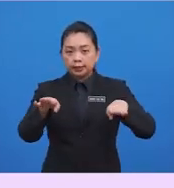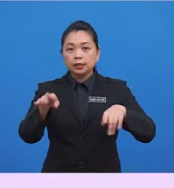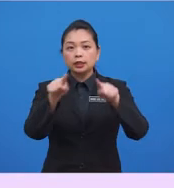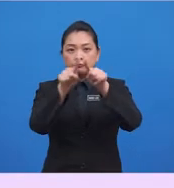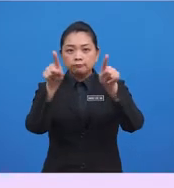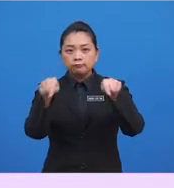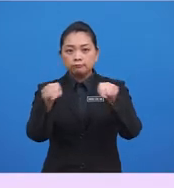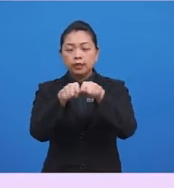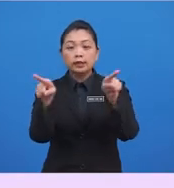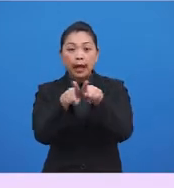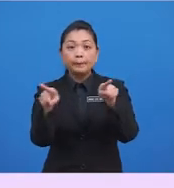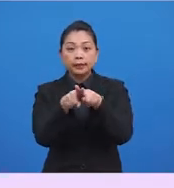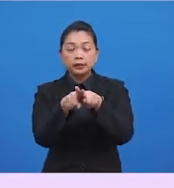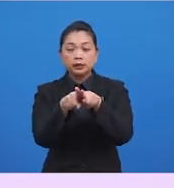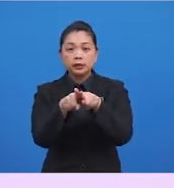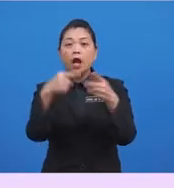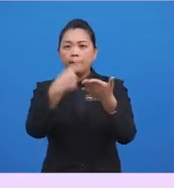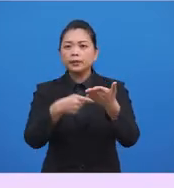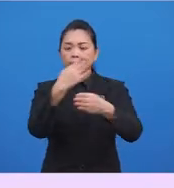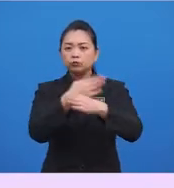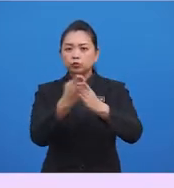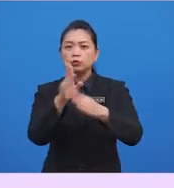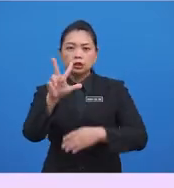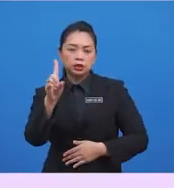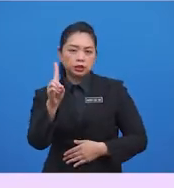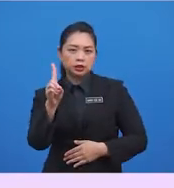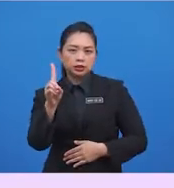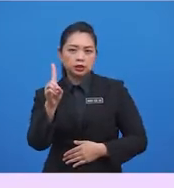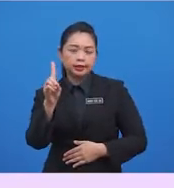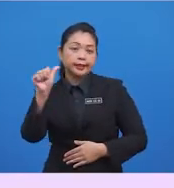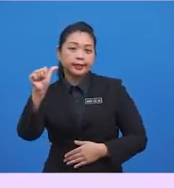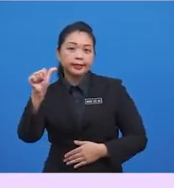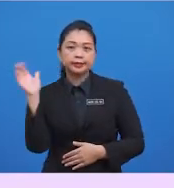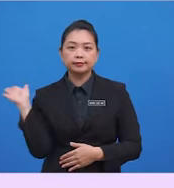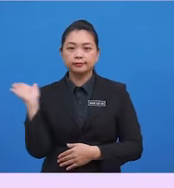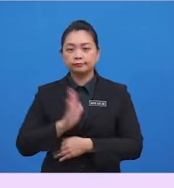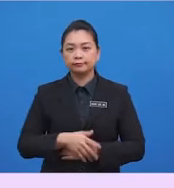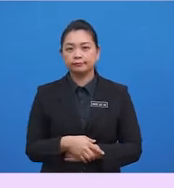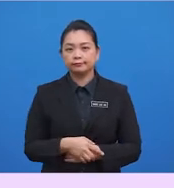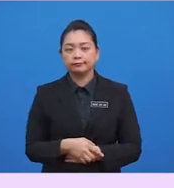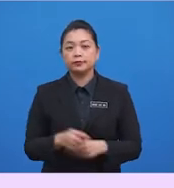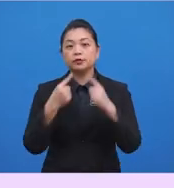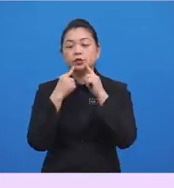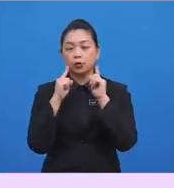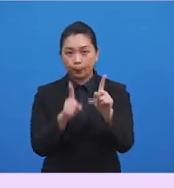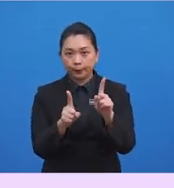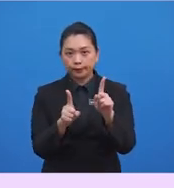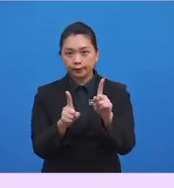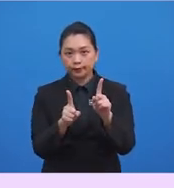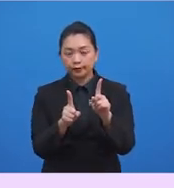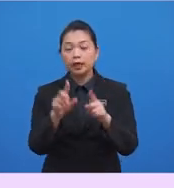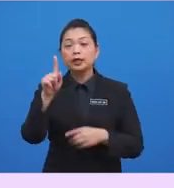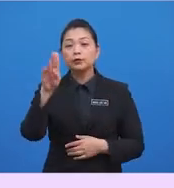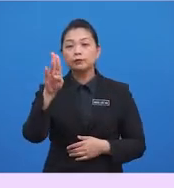4 sama. Apakah bentuk 3 dimensi bagi bentangan ini? Jawapannya